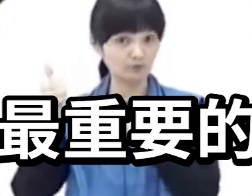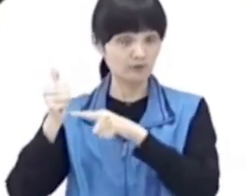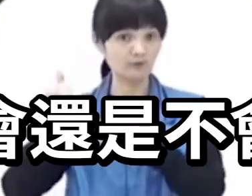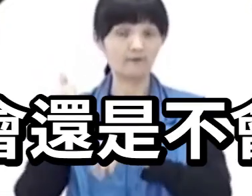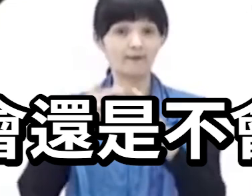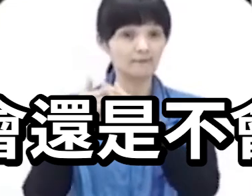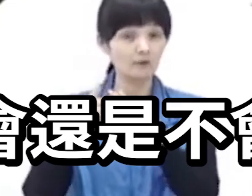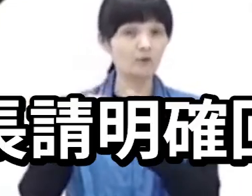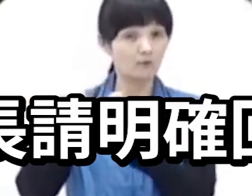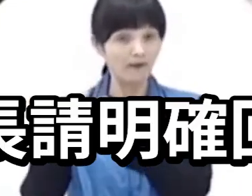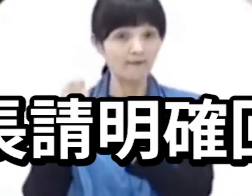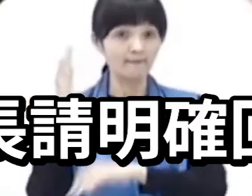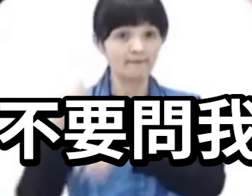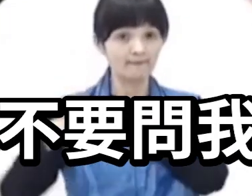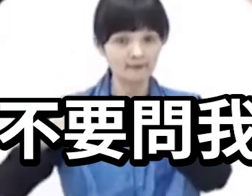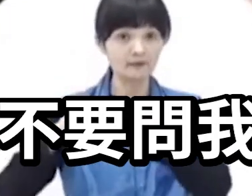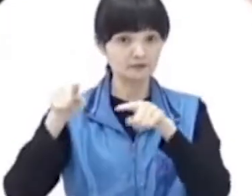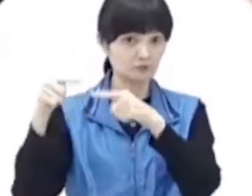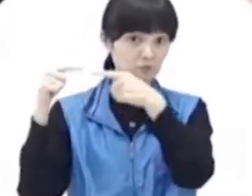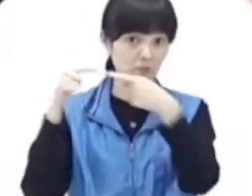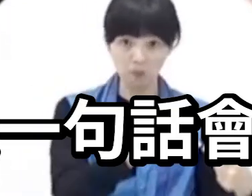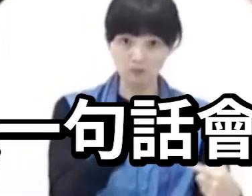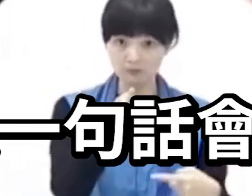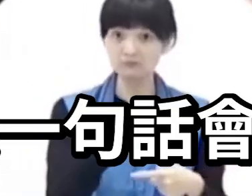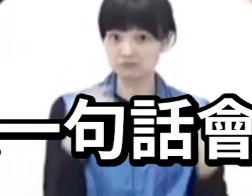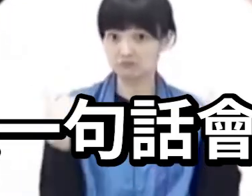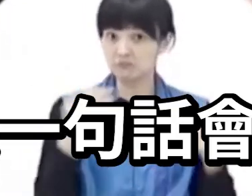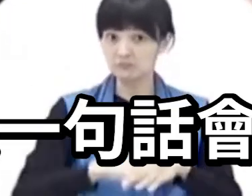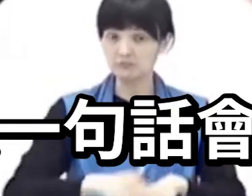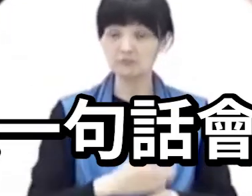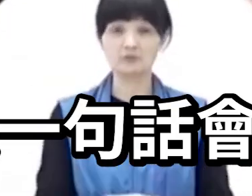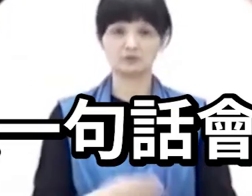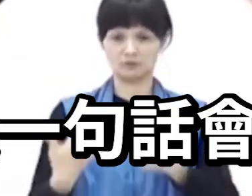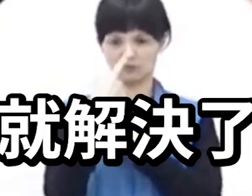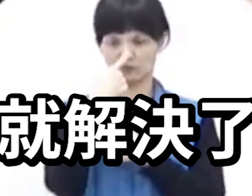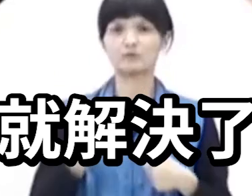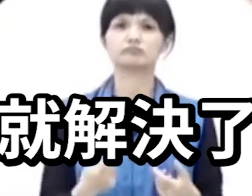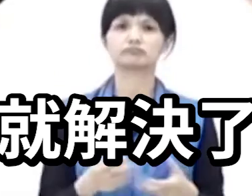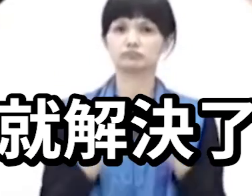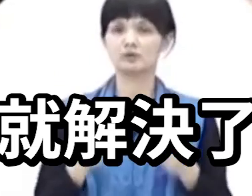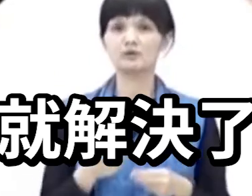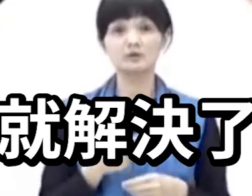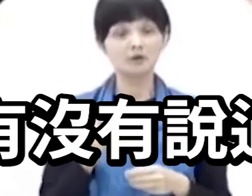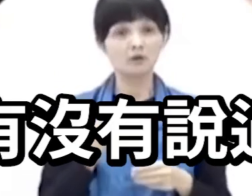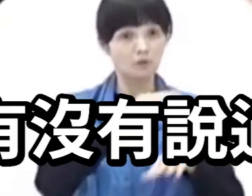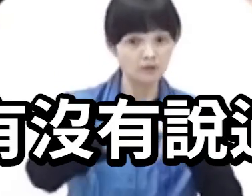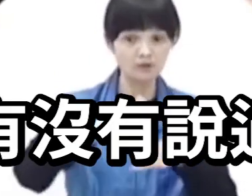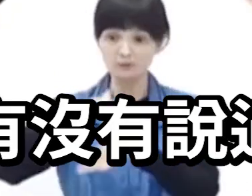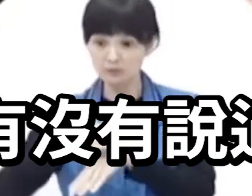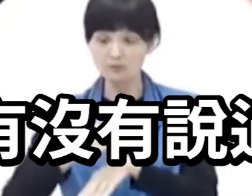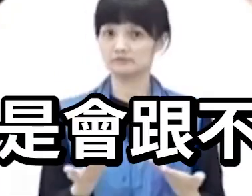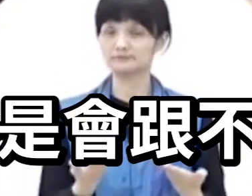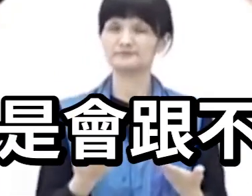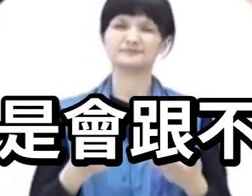的， 会还是不会？市长，请明确回答我。 你不要问我嘛， 这不是会还是不会？ 这不是一句话会跟不会两句话就解决的问题吗？ 市长，你有没